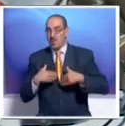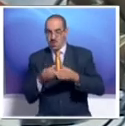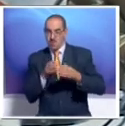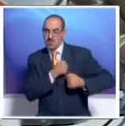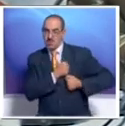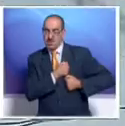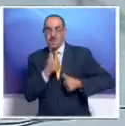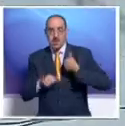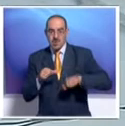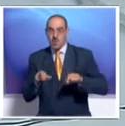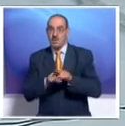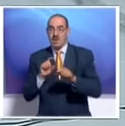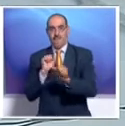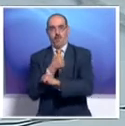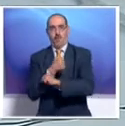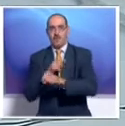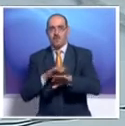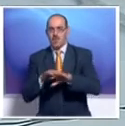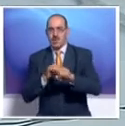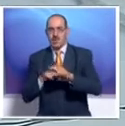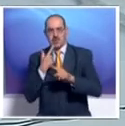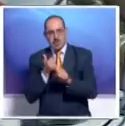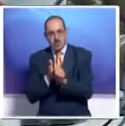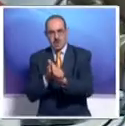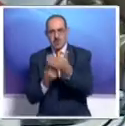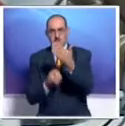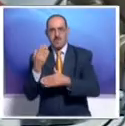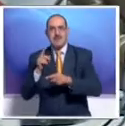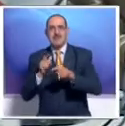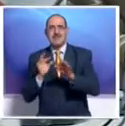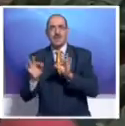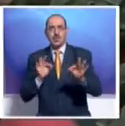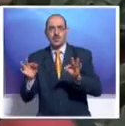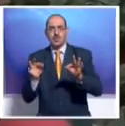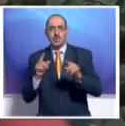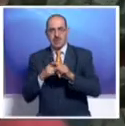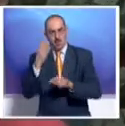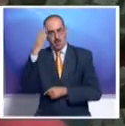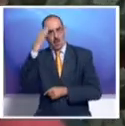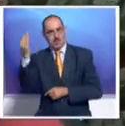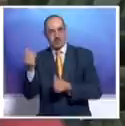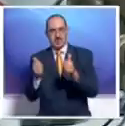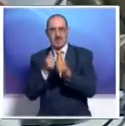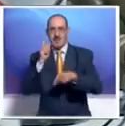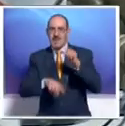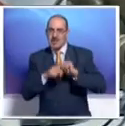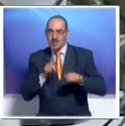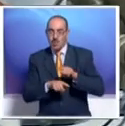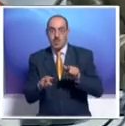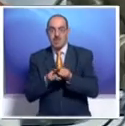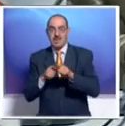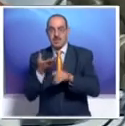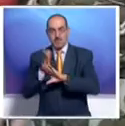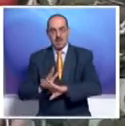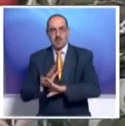قوي وعصري متحكم في أدق التكنولوجيات، جيش المحترف باستعداده وعتاده